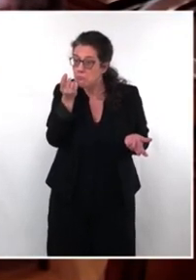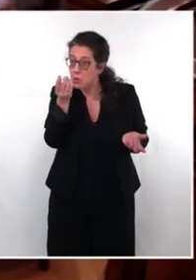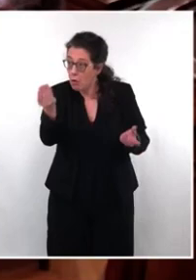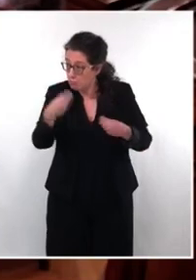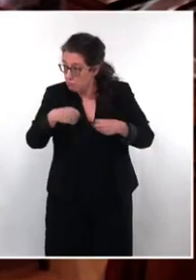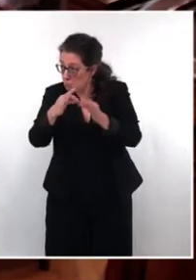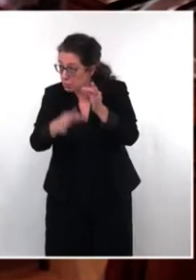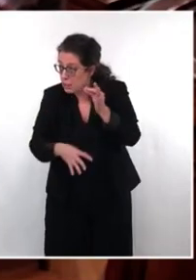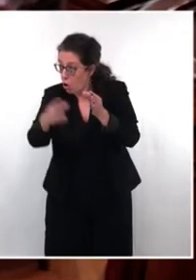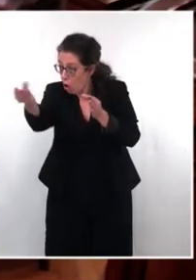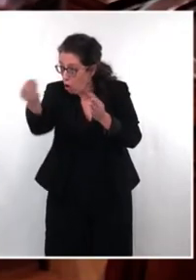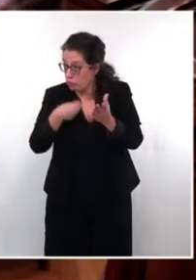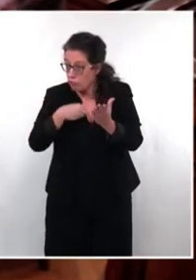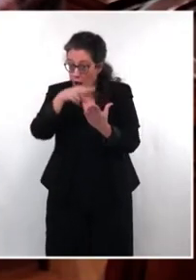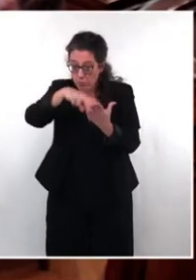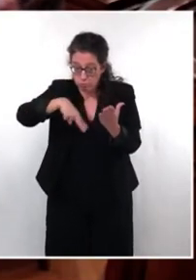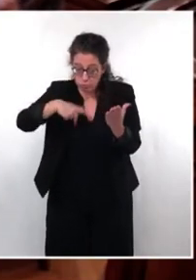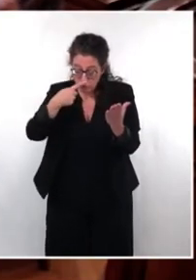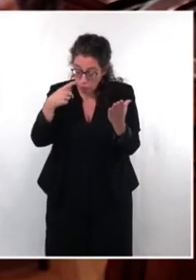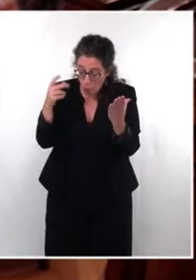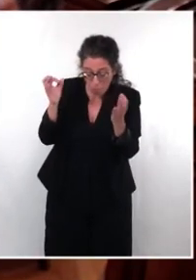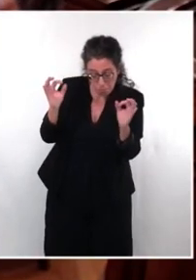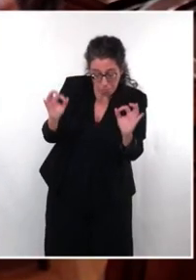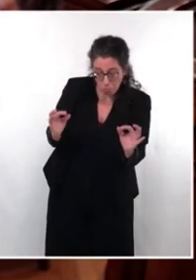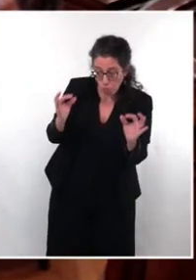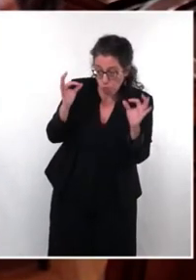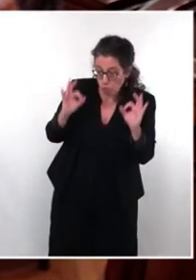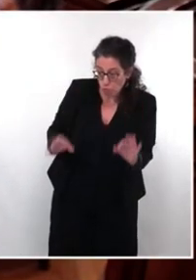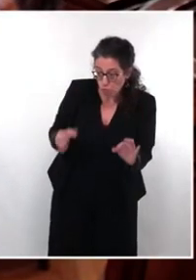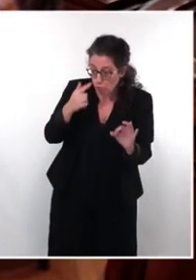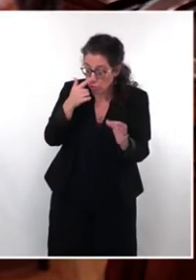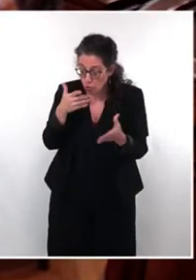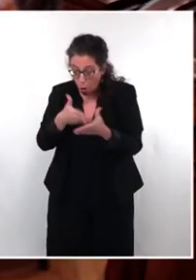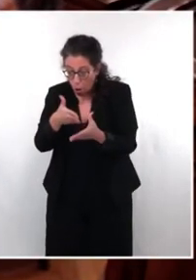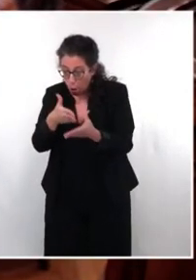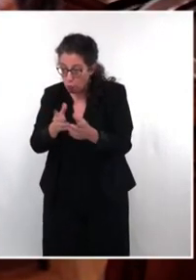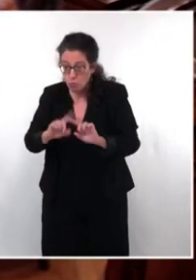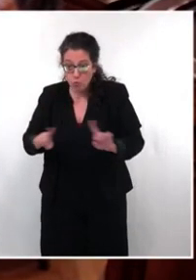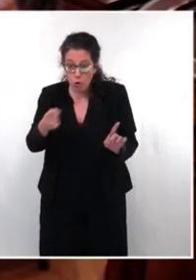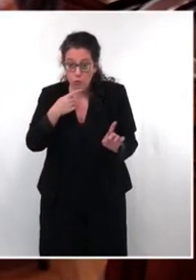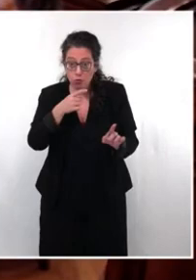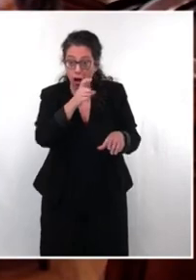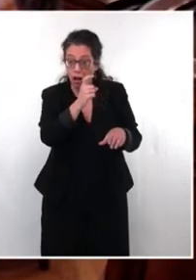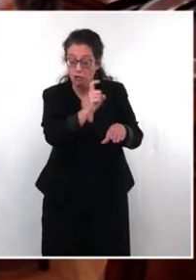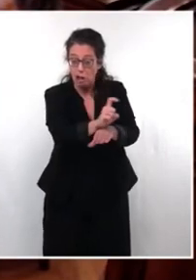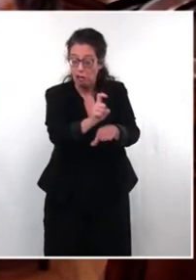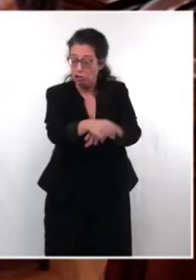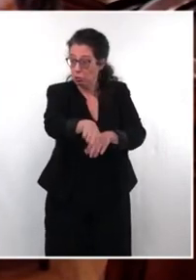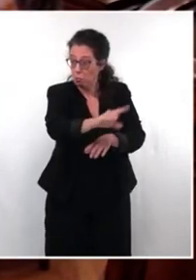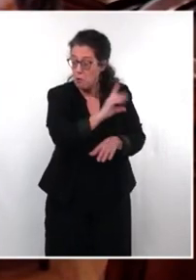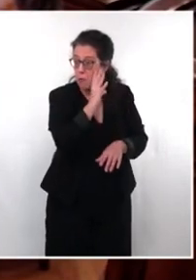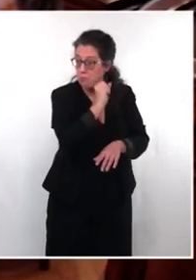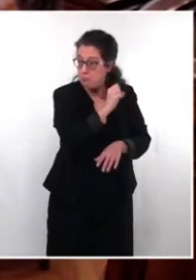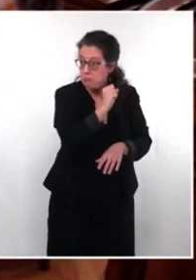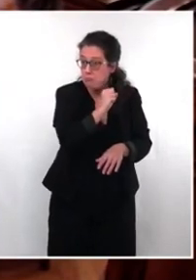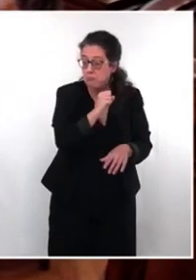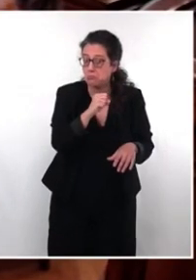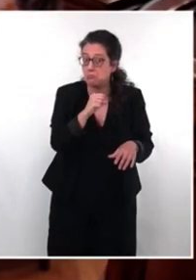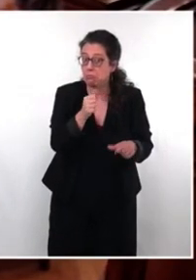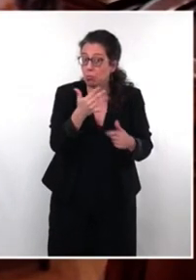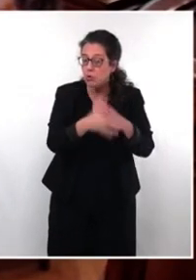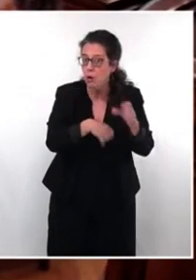vous en faites. Je n'ai pas trouvé d'aspérité, de difficulté, en tout cas loin des critiques que j'ai pu entendre il y a quelques années sur ce